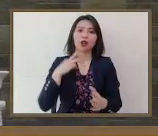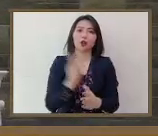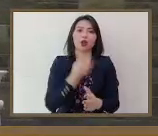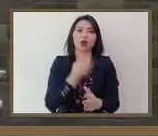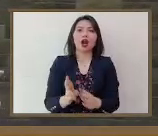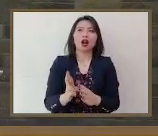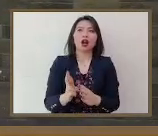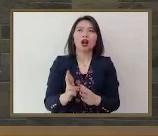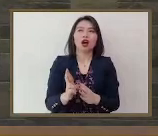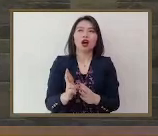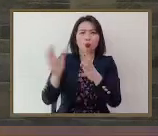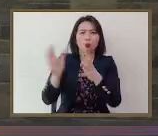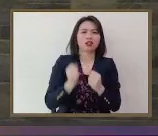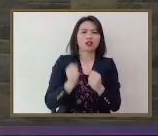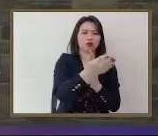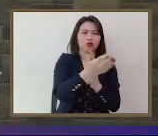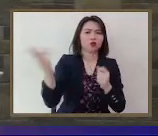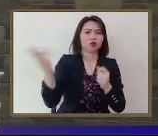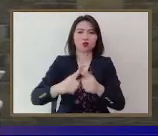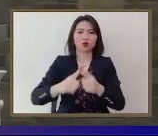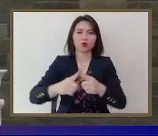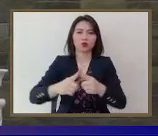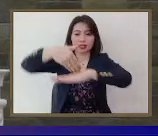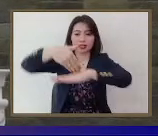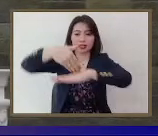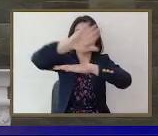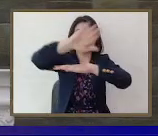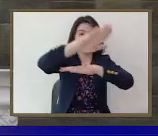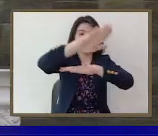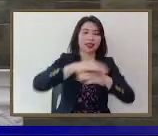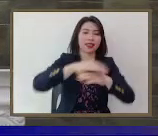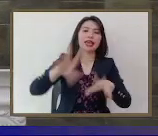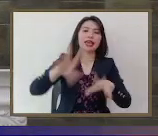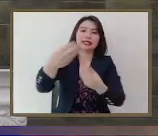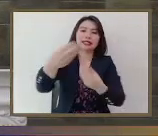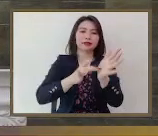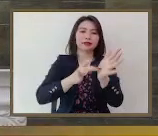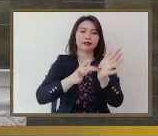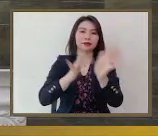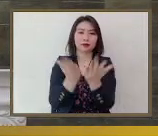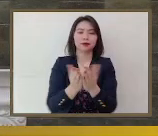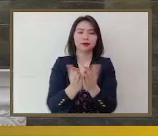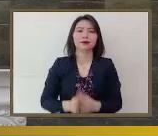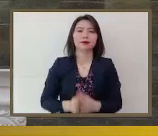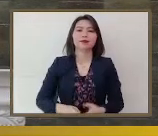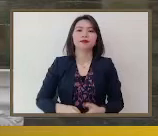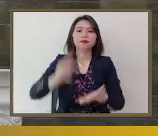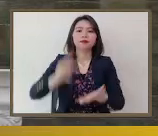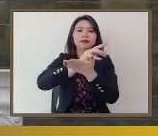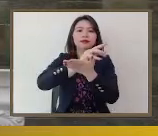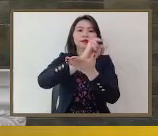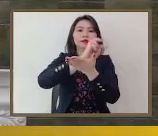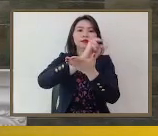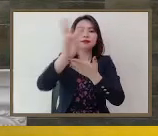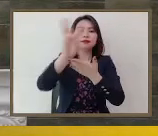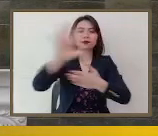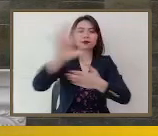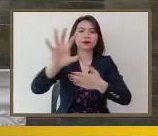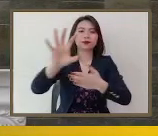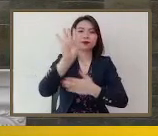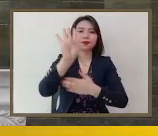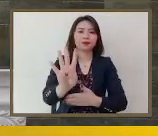to send you a Bible, okay? Matthew chapter 4, we'll begin reading